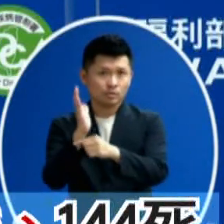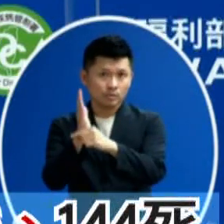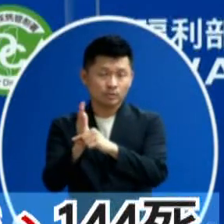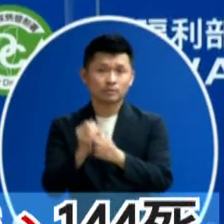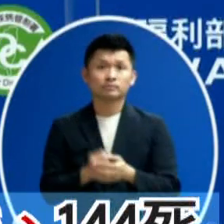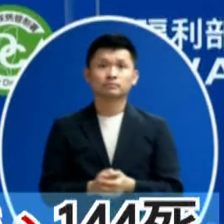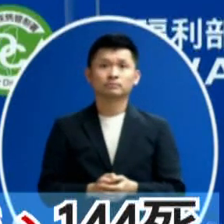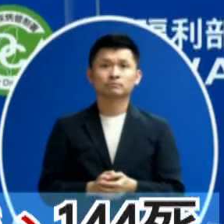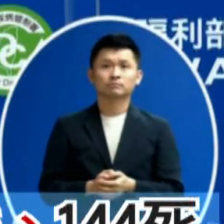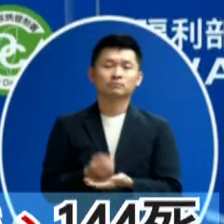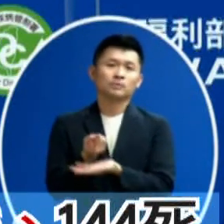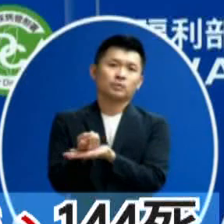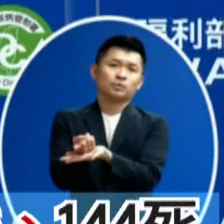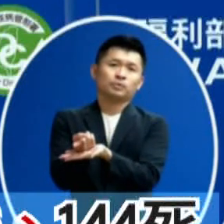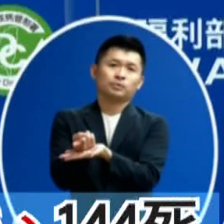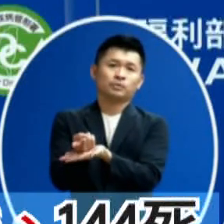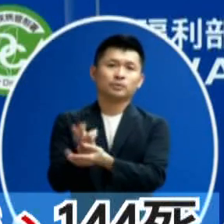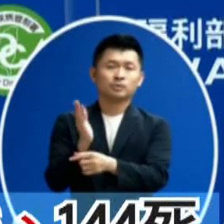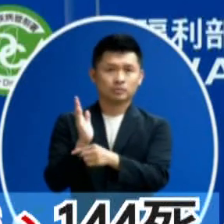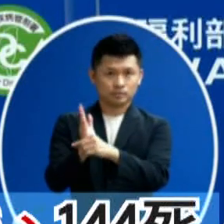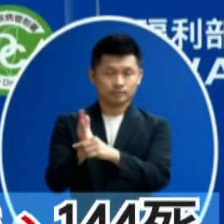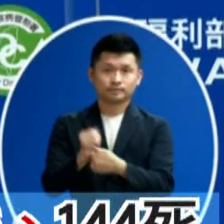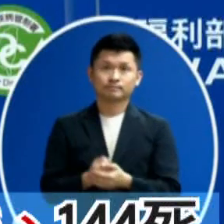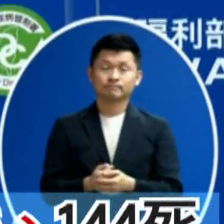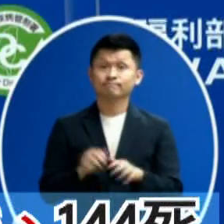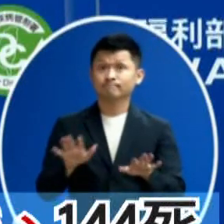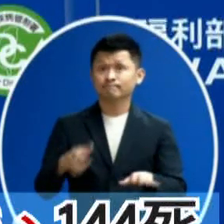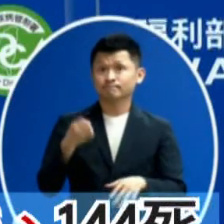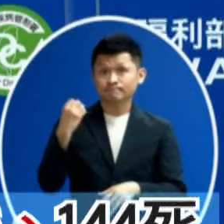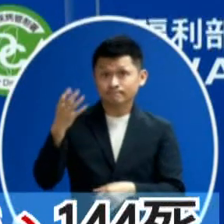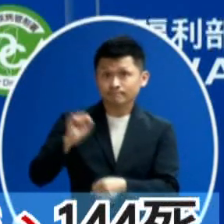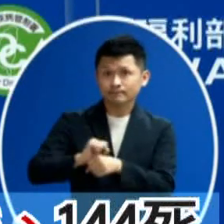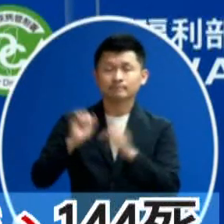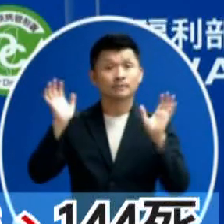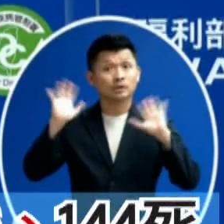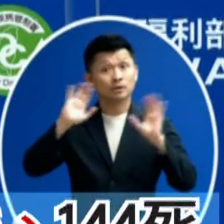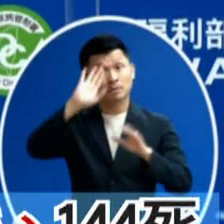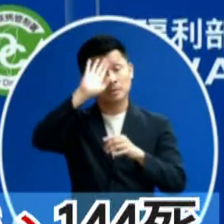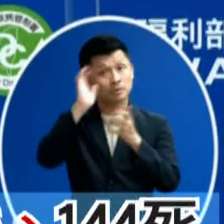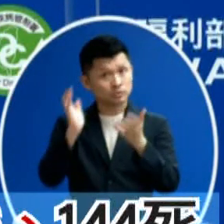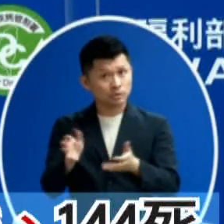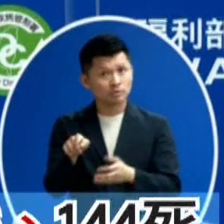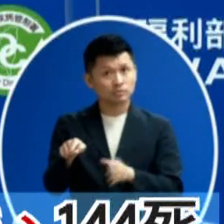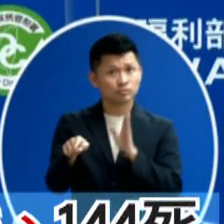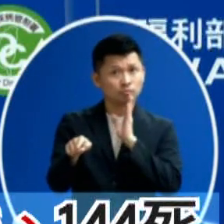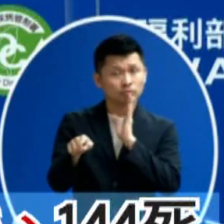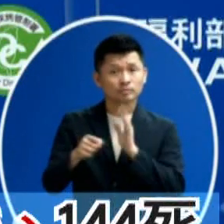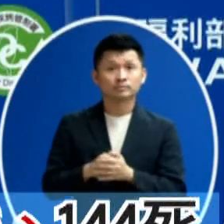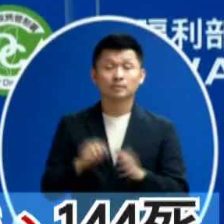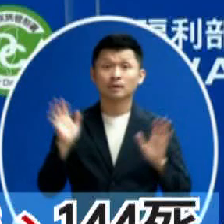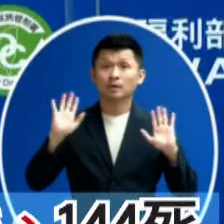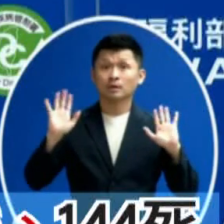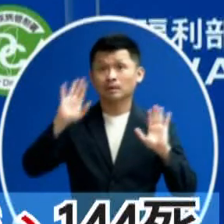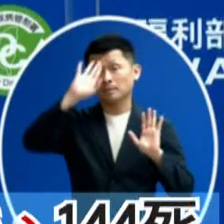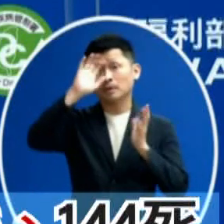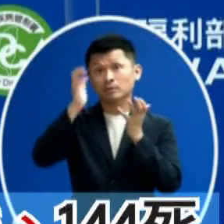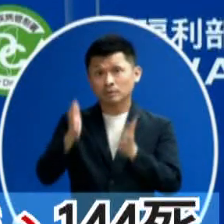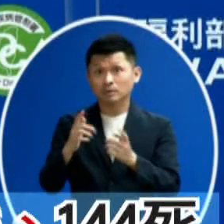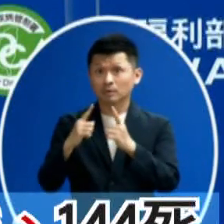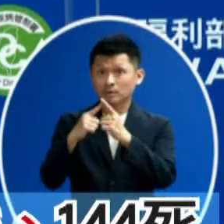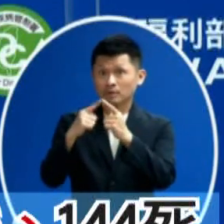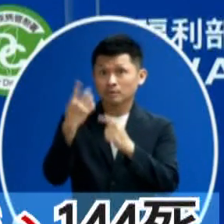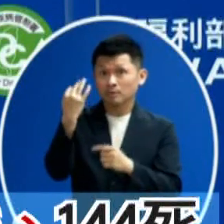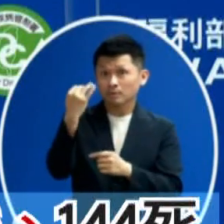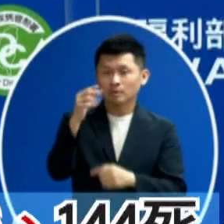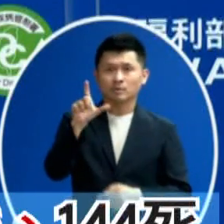买石斑力挺国货，但是呢想要买国货呢，其实荷包呢也要够深才行。因为呢石斑鱼的价格呢真的有点贵耶，而